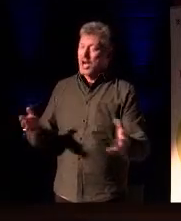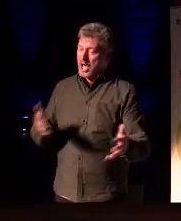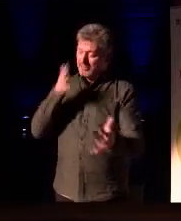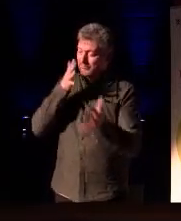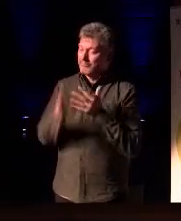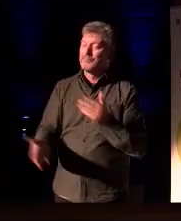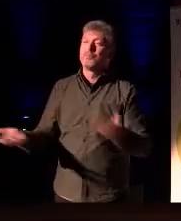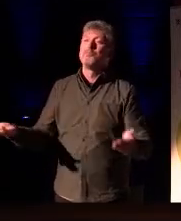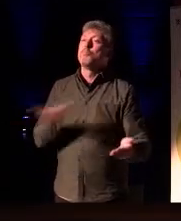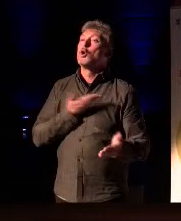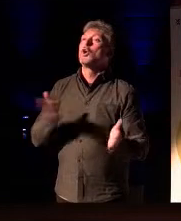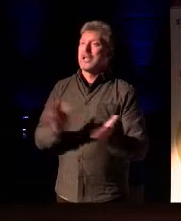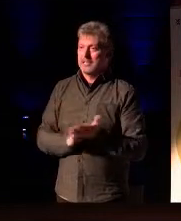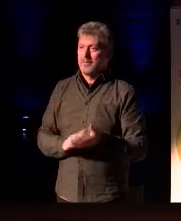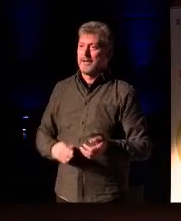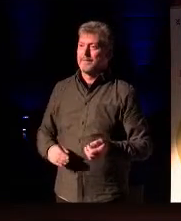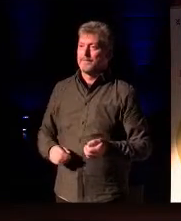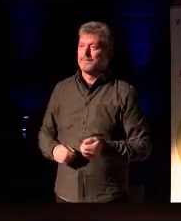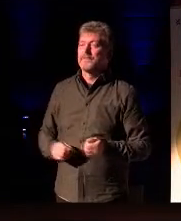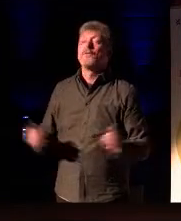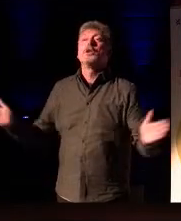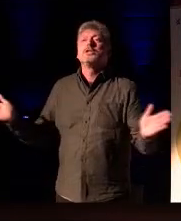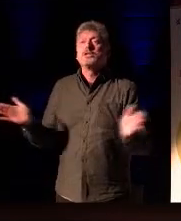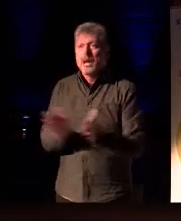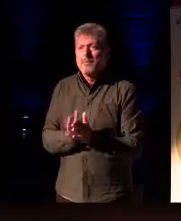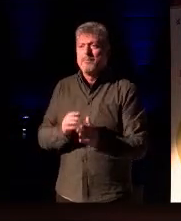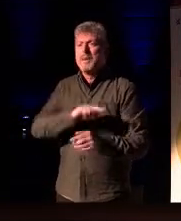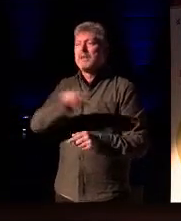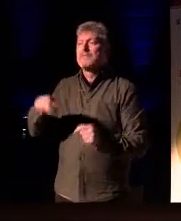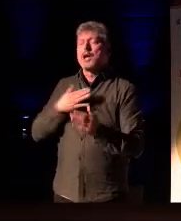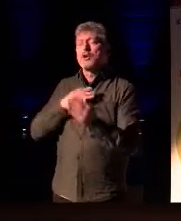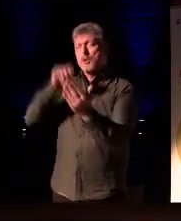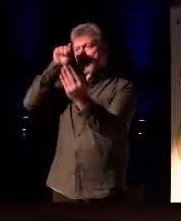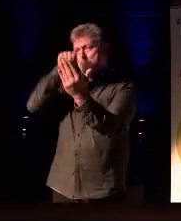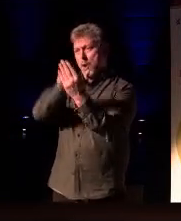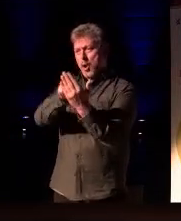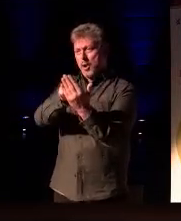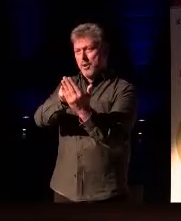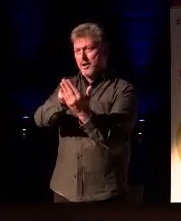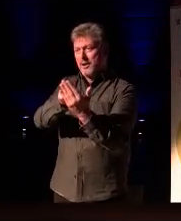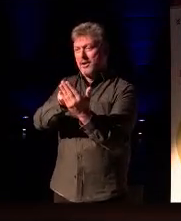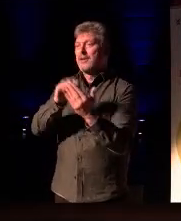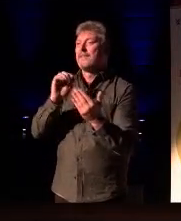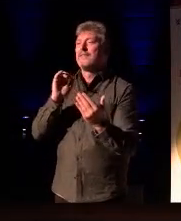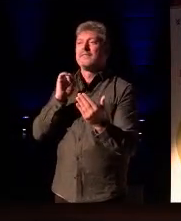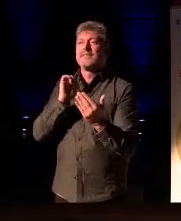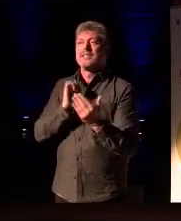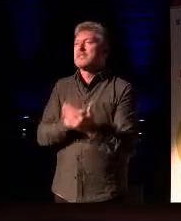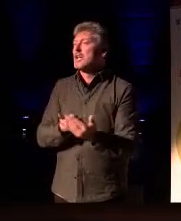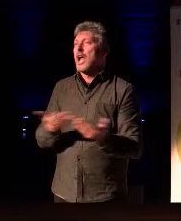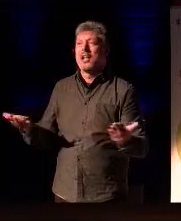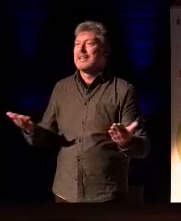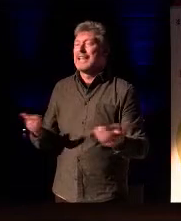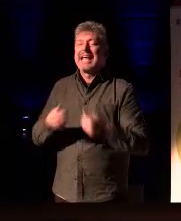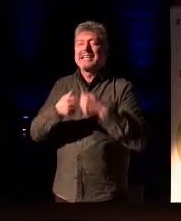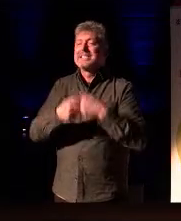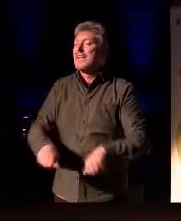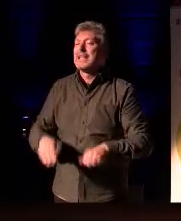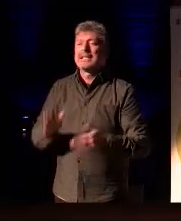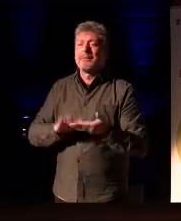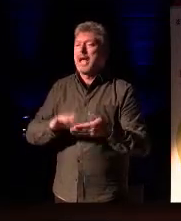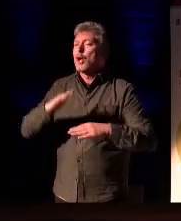sammen. Sammen skal vi sette oss som mål at det ikke lenger skal svikte med de grunnleggende